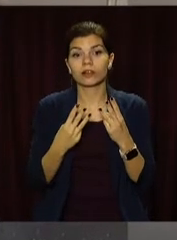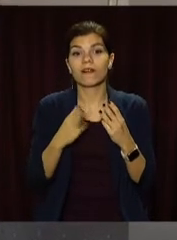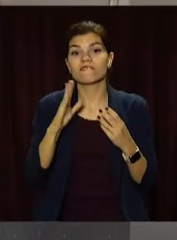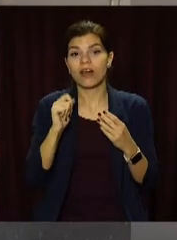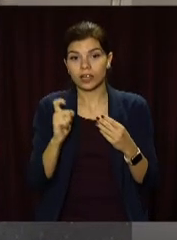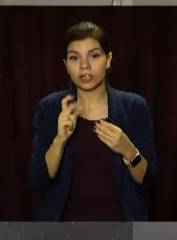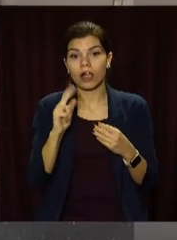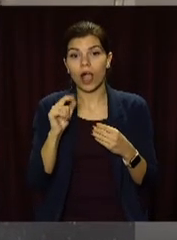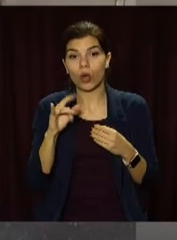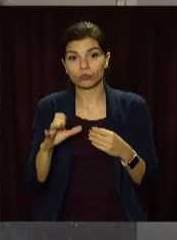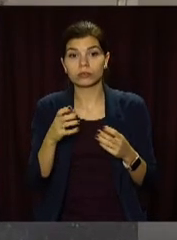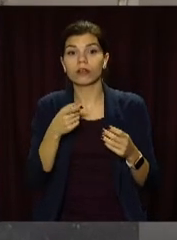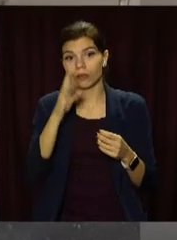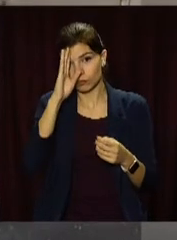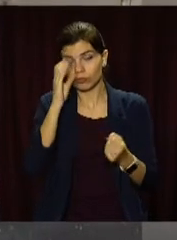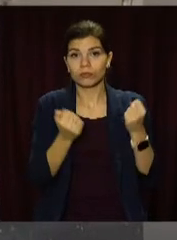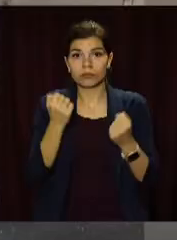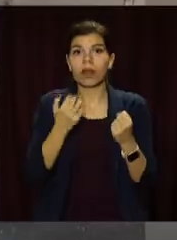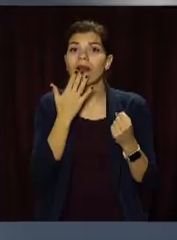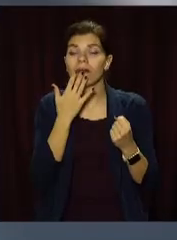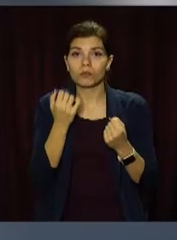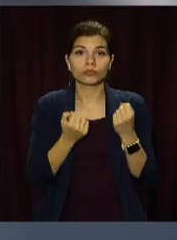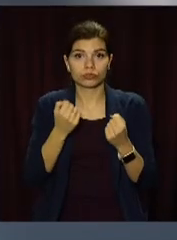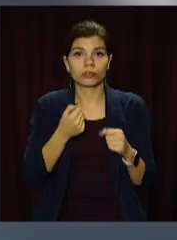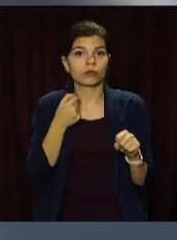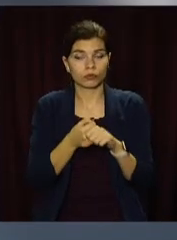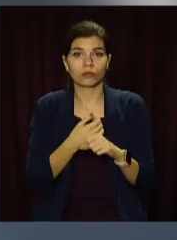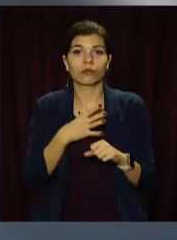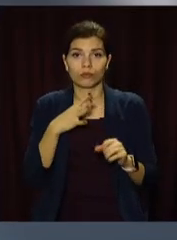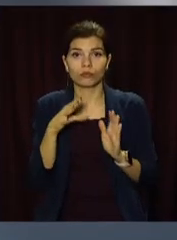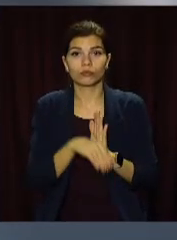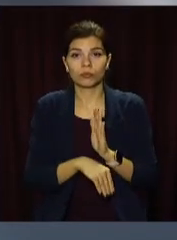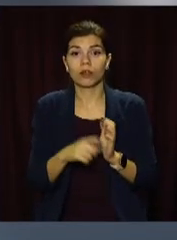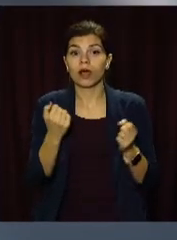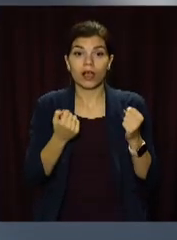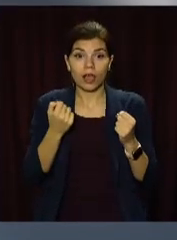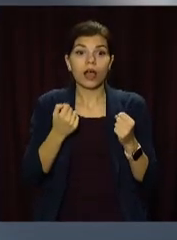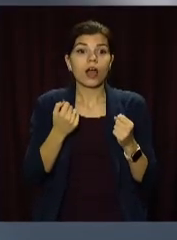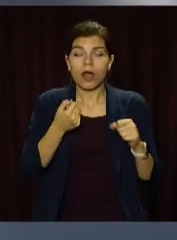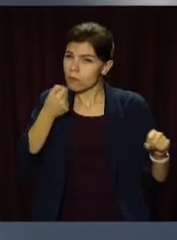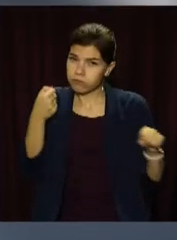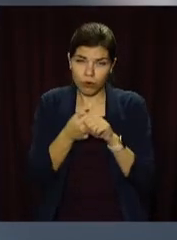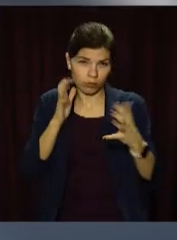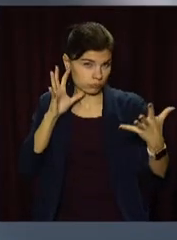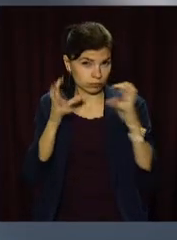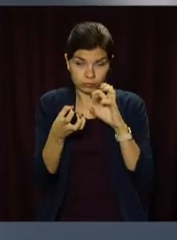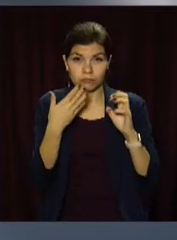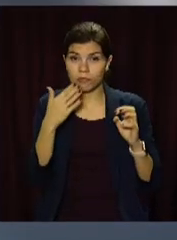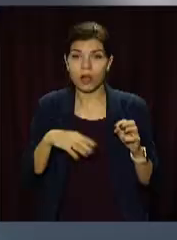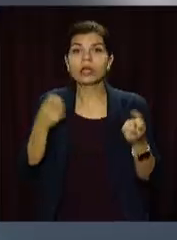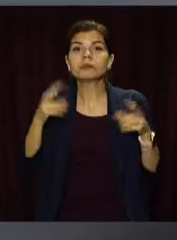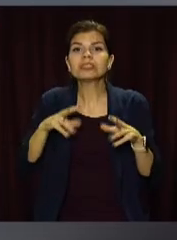«ВАЗ». В аварії загинув пасажир іномарки. Удар був такої сили, що рятувальники вирізали потерпілого із салону за